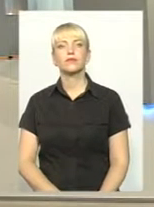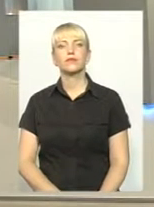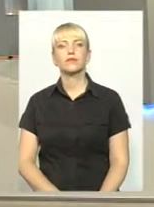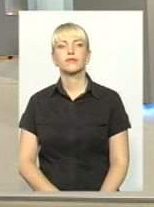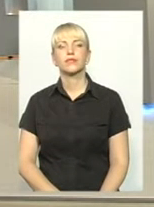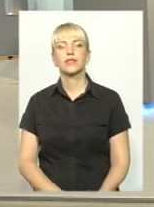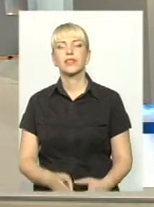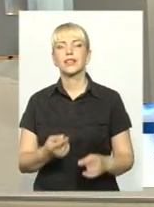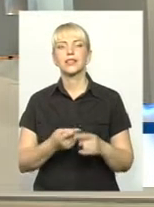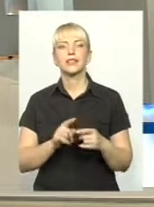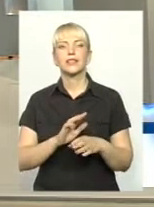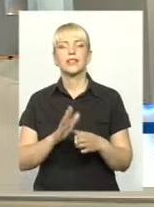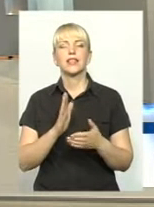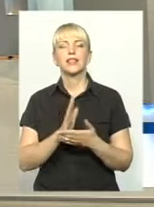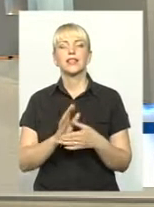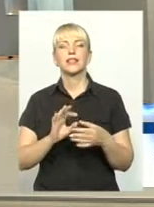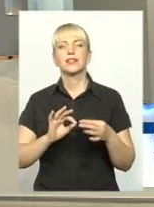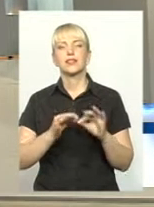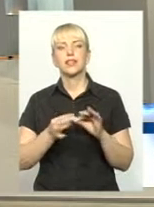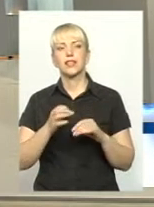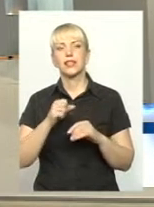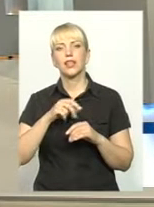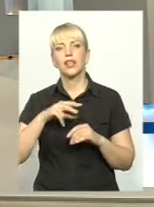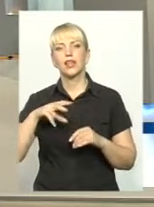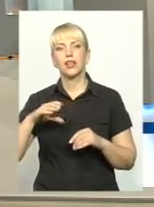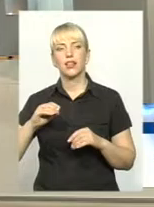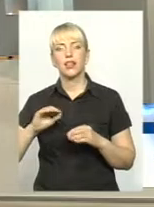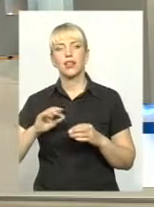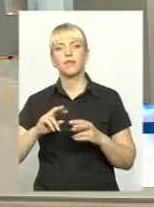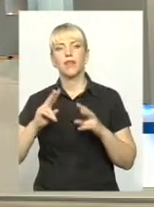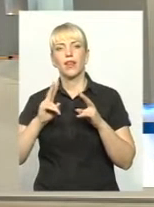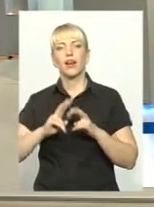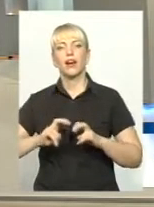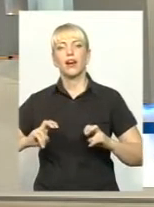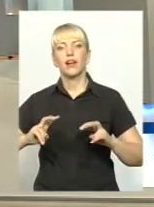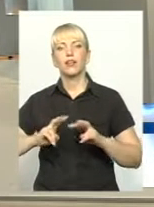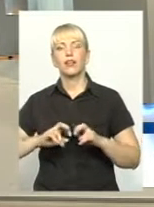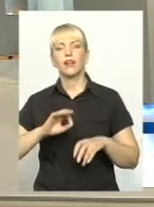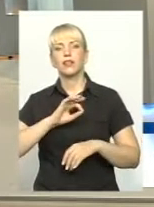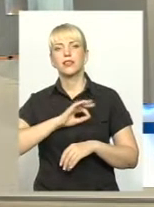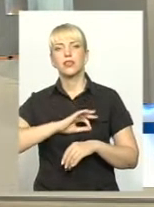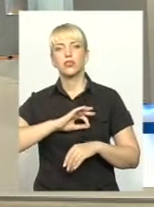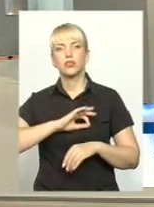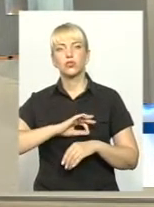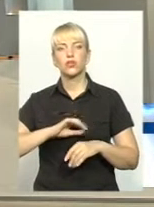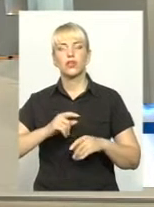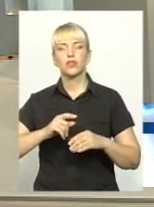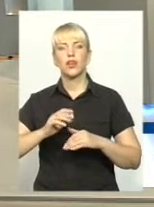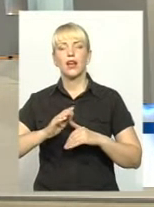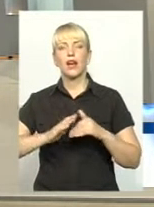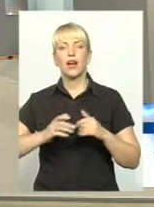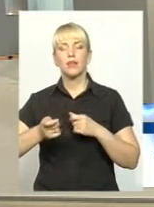Це не є складно, але аналіз застосування адміністративної